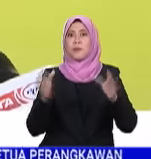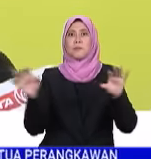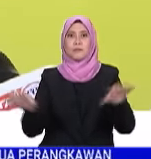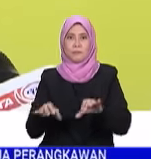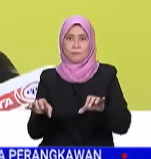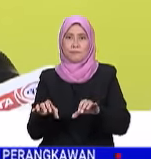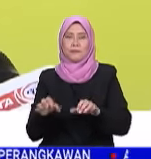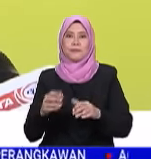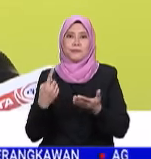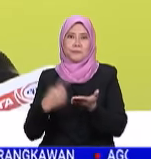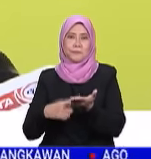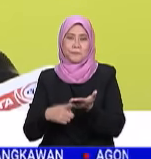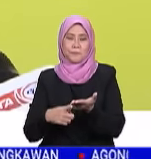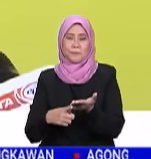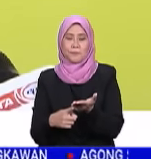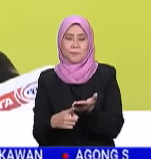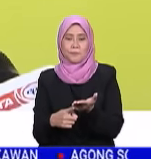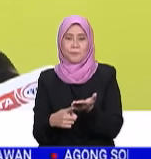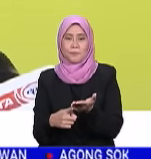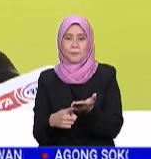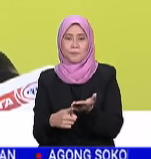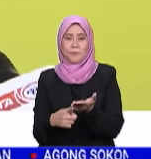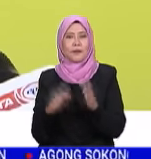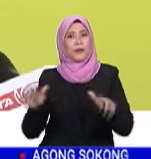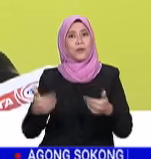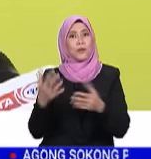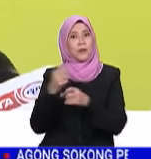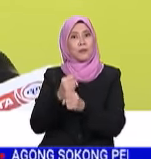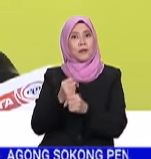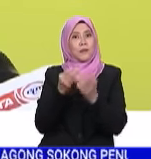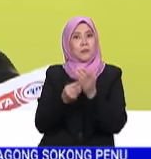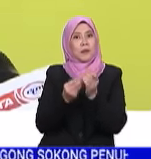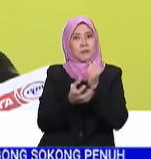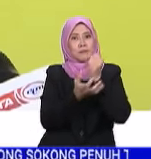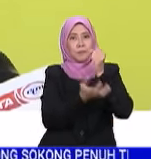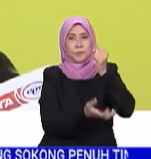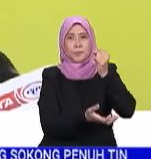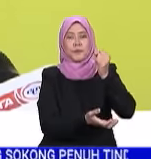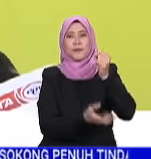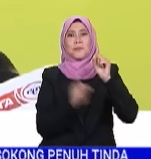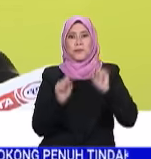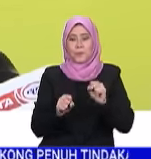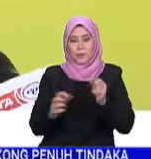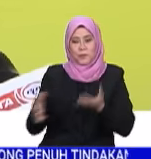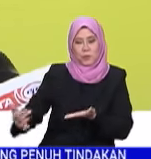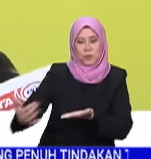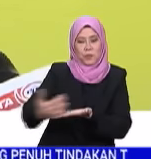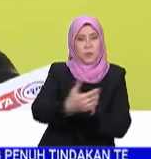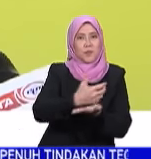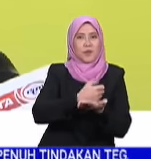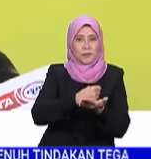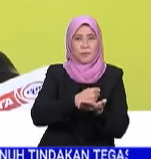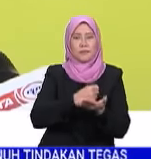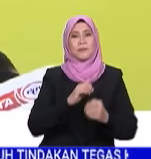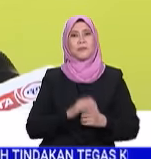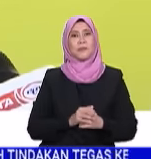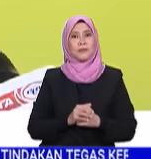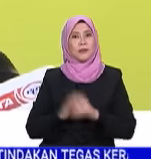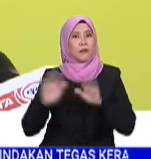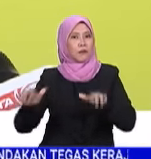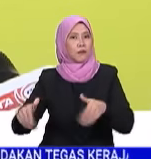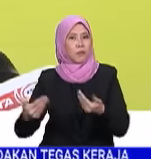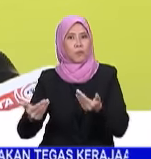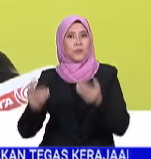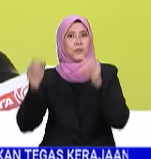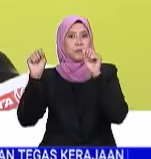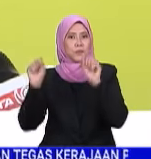melaksanakannya bagaimana kita nak dapatkan dana yang kita boleh Kumpulkan dan juga bagaimana kita